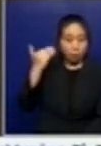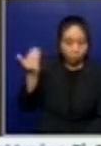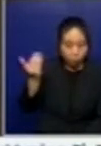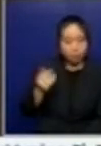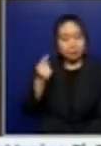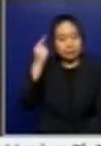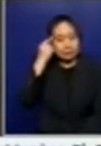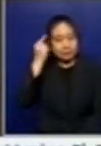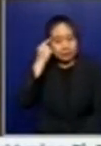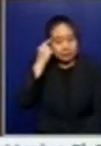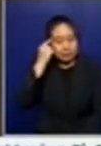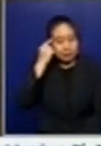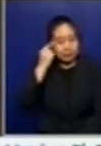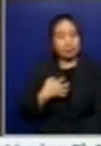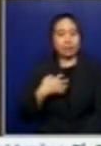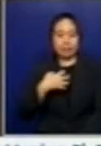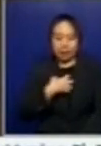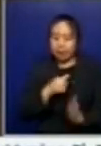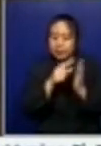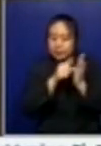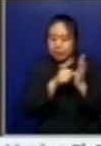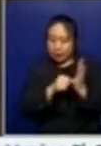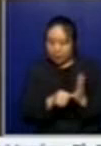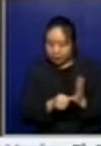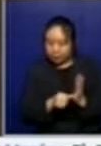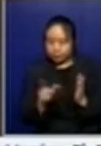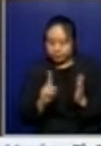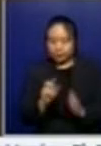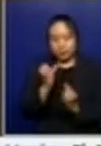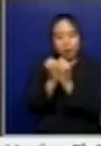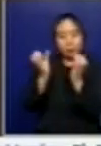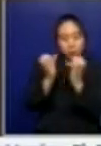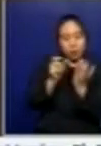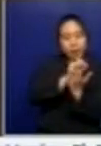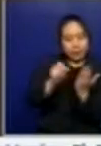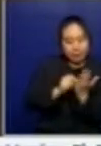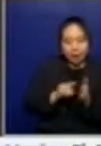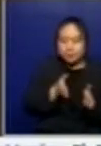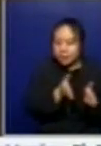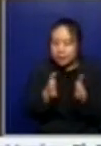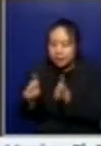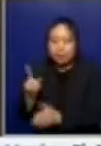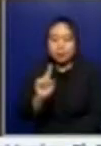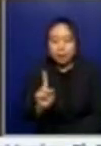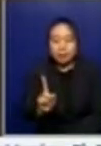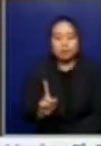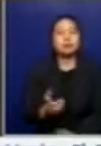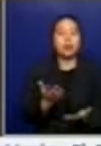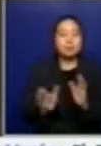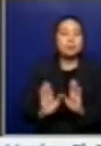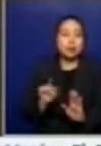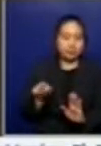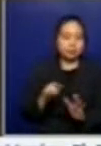ความคิดนะครับในการที่จะแก้ไขนะครับในการที่จะร่างรัฐธรรมนูญนั้นไปในทิศทางใดแนวใดอะไรทำนองนั้นนะ